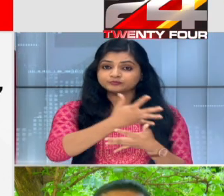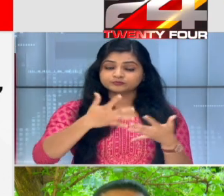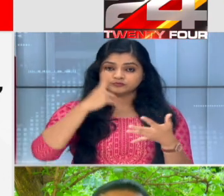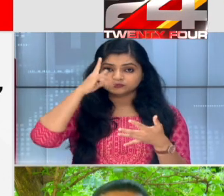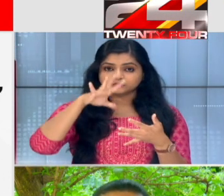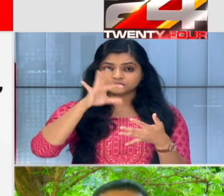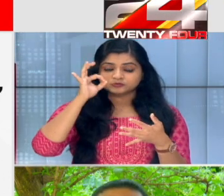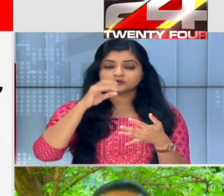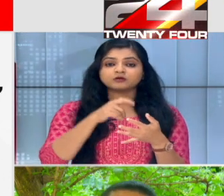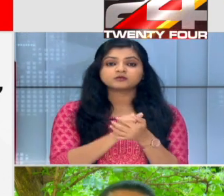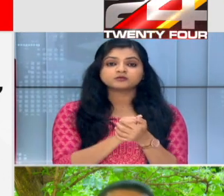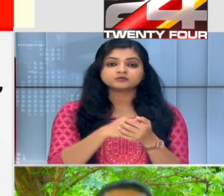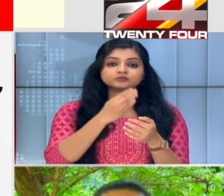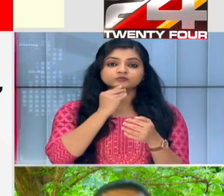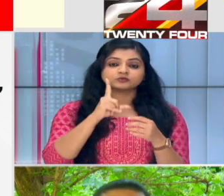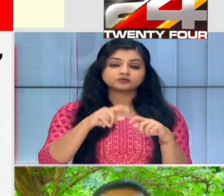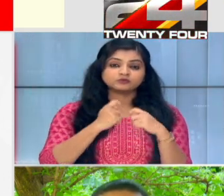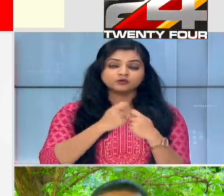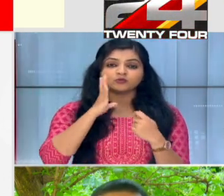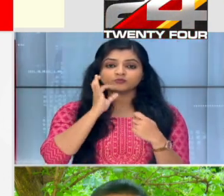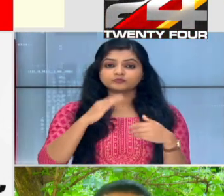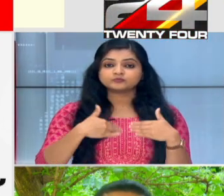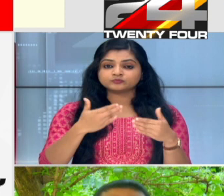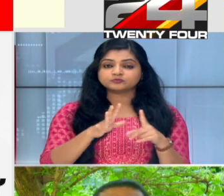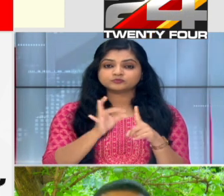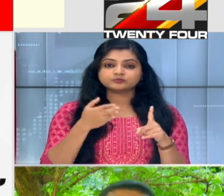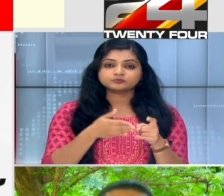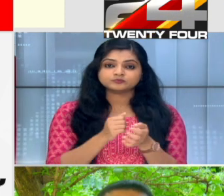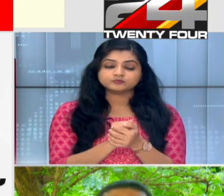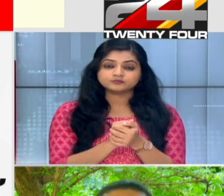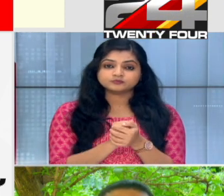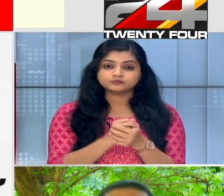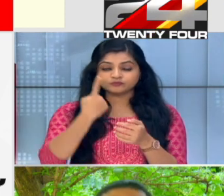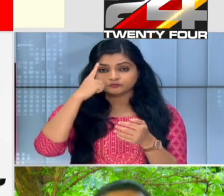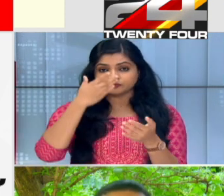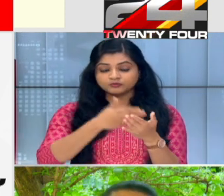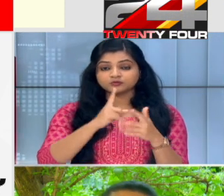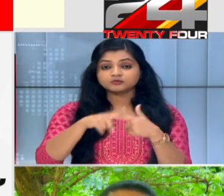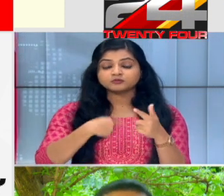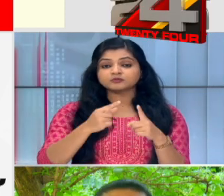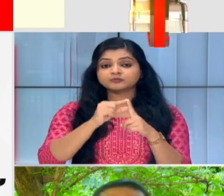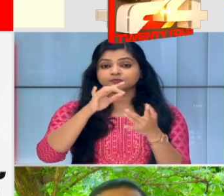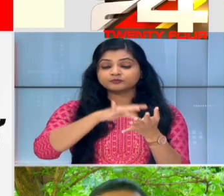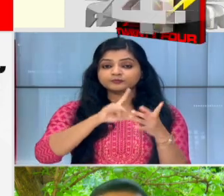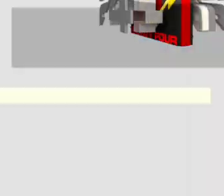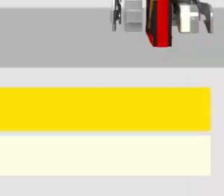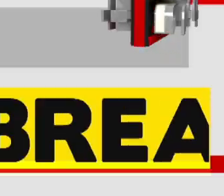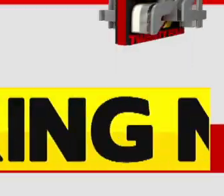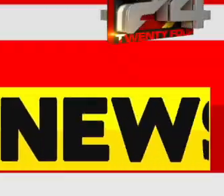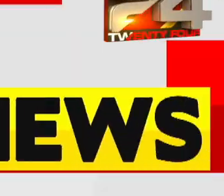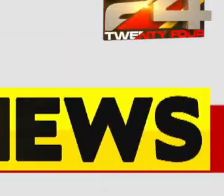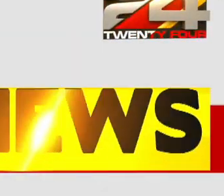എടുക്കുക എന്നുള്ളതാണ് ലീഗിനെ സംബന്ധിച്ച ഇനി മുന്നിലുള്ള പ്രധാനപ്പെട്ട വിഷയം. അതുകൊണ്ട് തന്നെ നാളെ പാണക്കാട് ചേരുന്ന യോഗം വളരെ